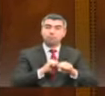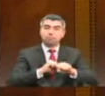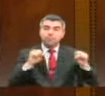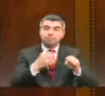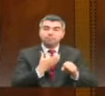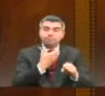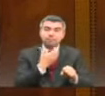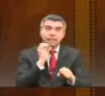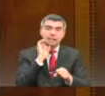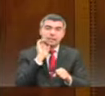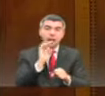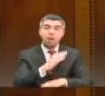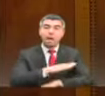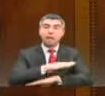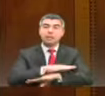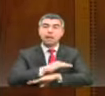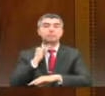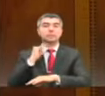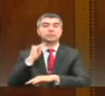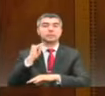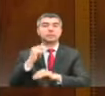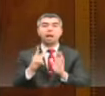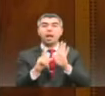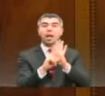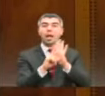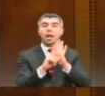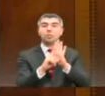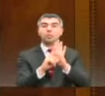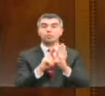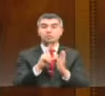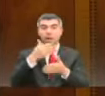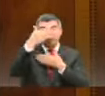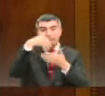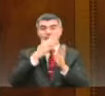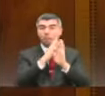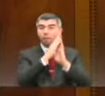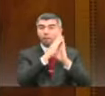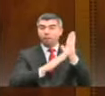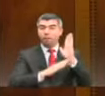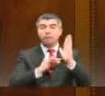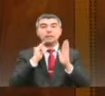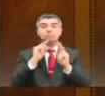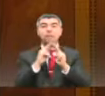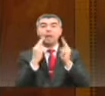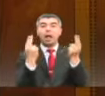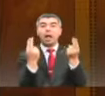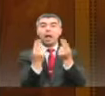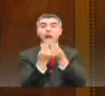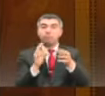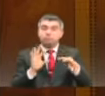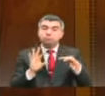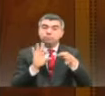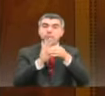الإرهاب وشبكاته في احترام للقوانين الجاري بها العمل والتزامات المغرب الدولية